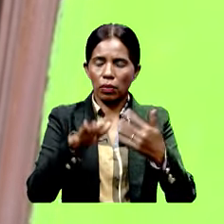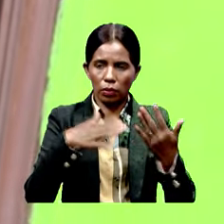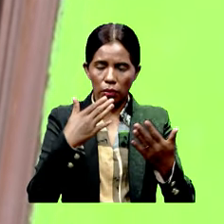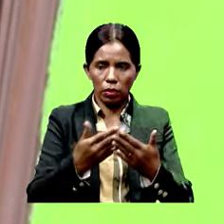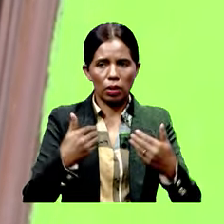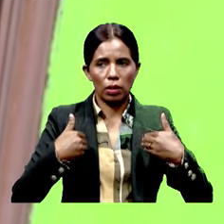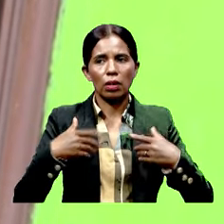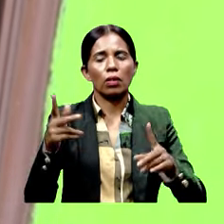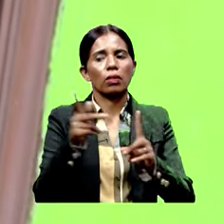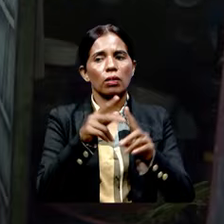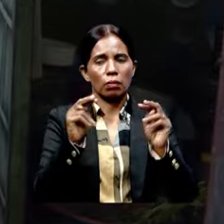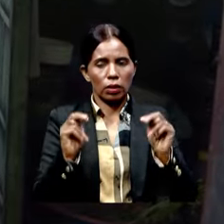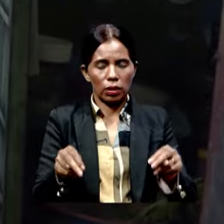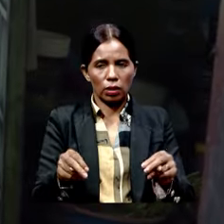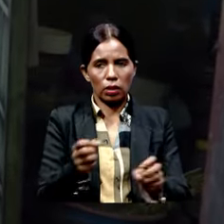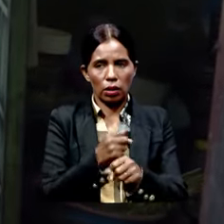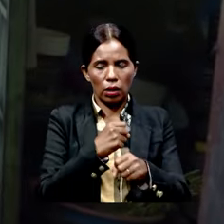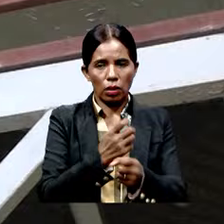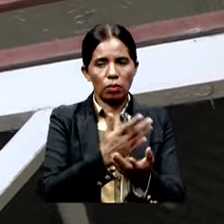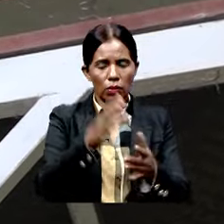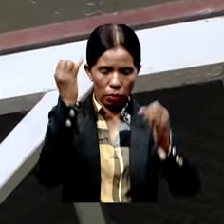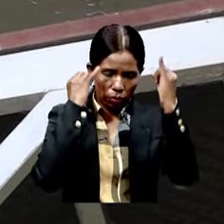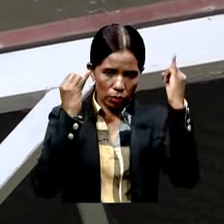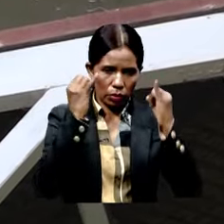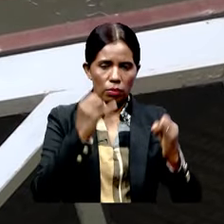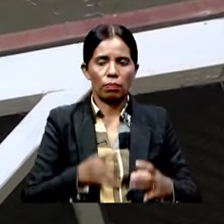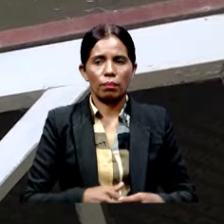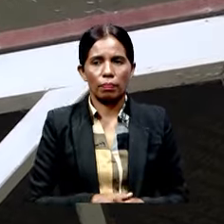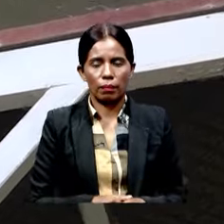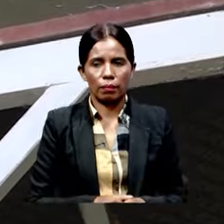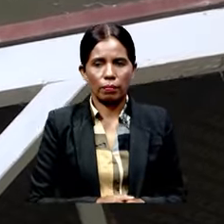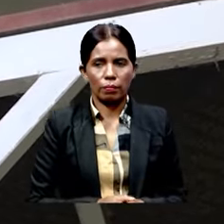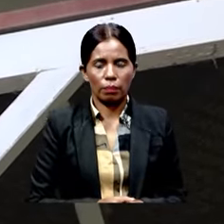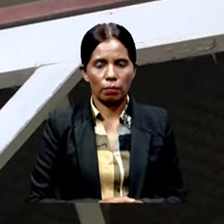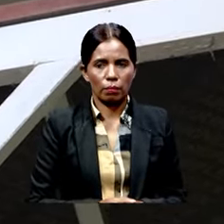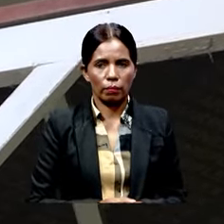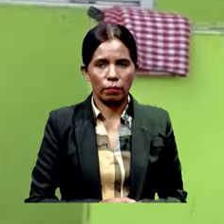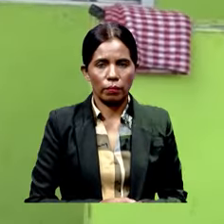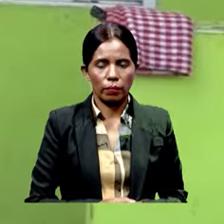kos, persija halu ulu disemina sang informasang. Mateus Romario, Tito Silva, GMN.